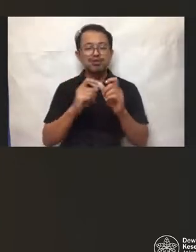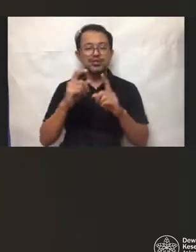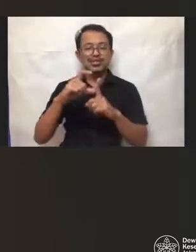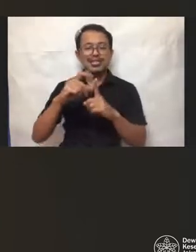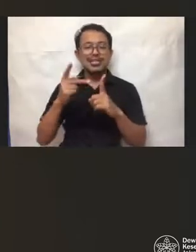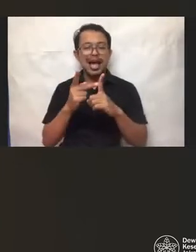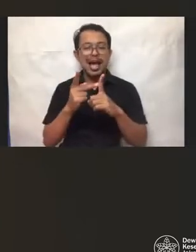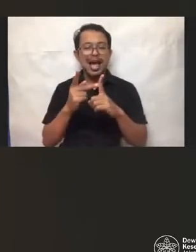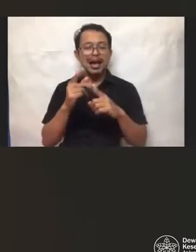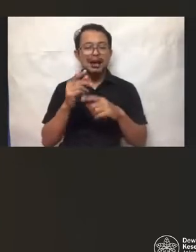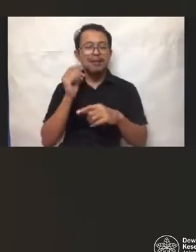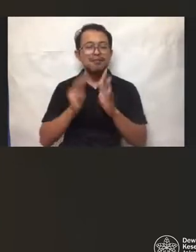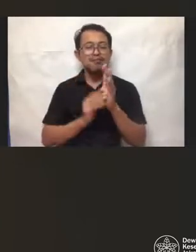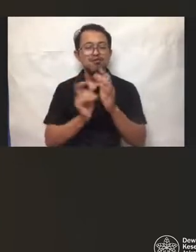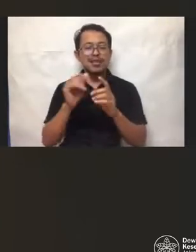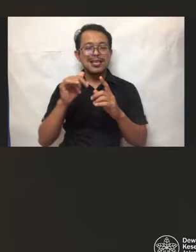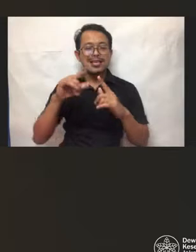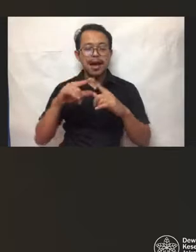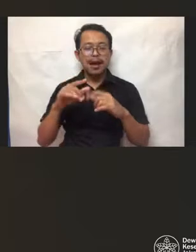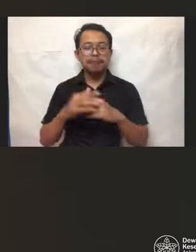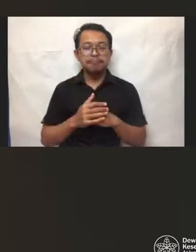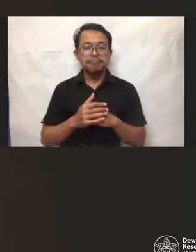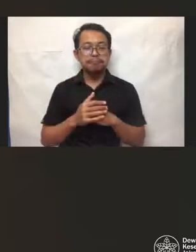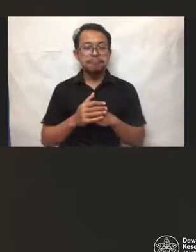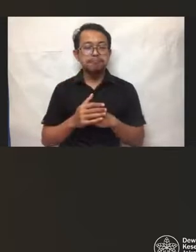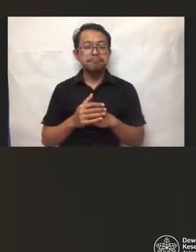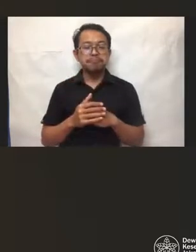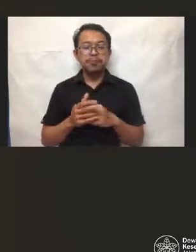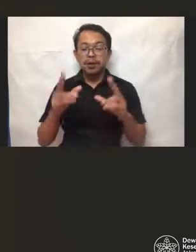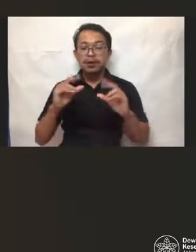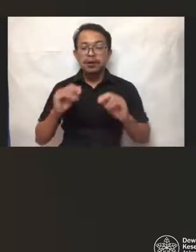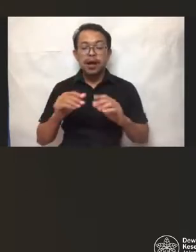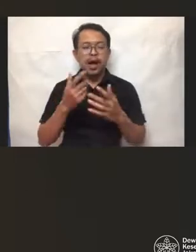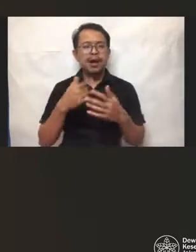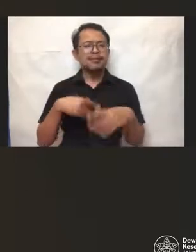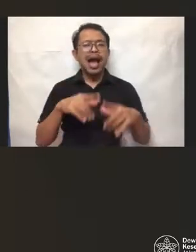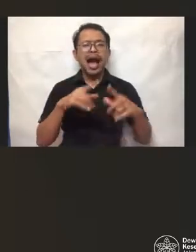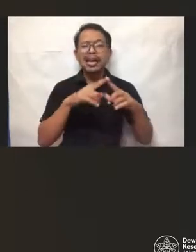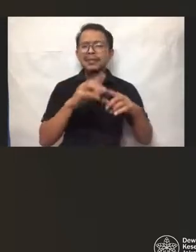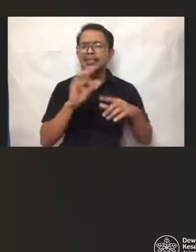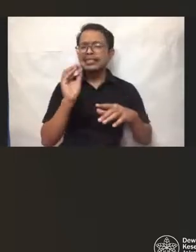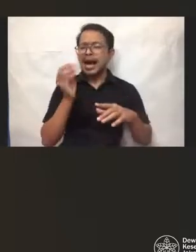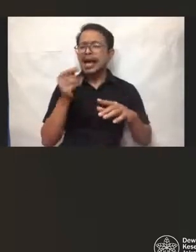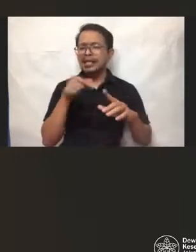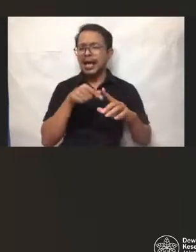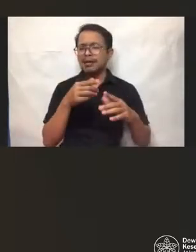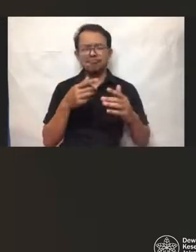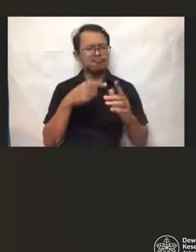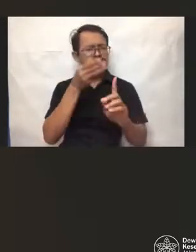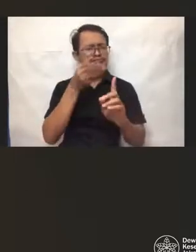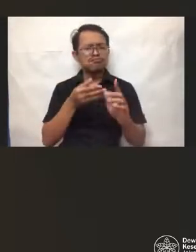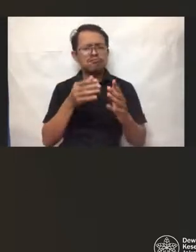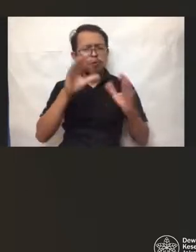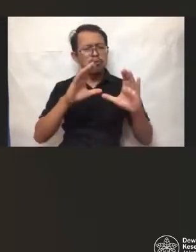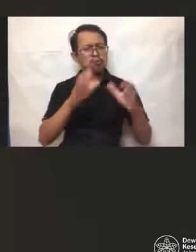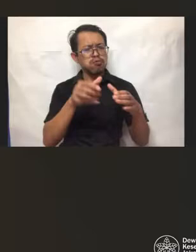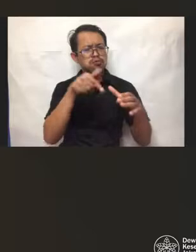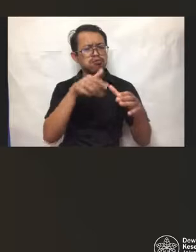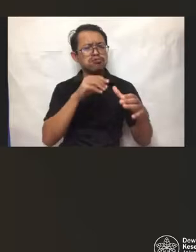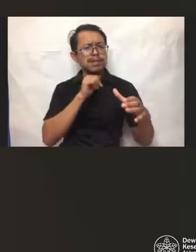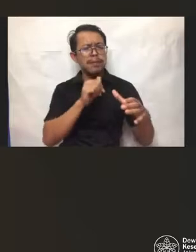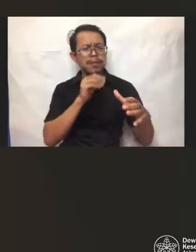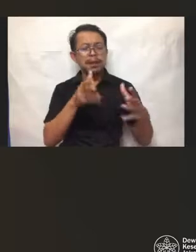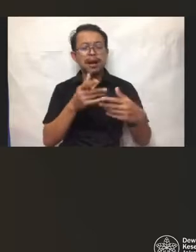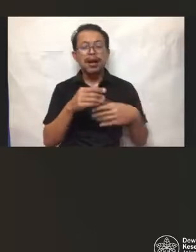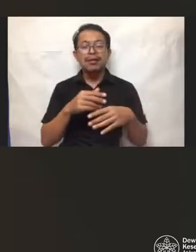kita memulai, sedikit mengenai Akademi Jakarta. Akademi Jakarta adalah Dewan Kehormatan Seniman dan Budayawan, ditetapkan oleh Gubernur